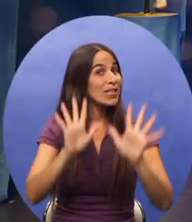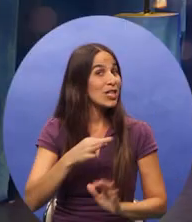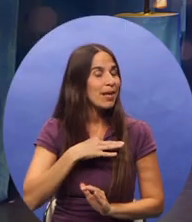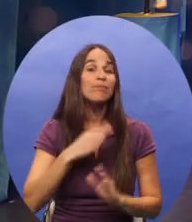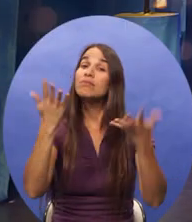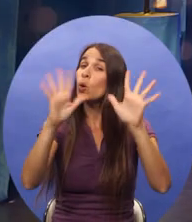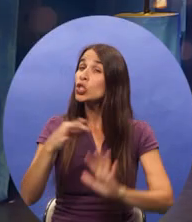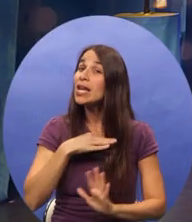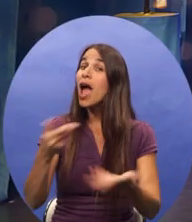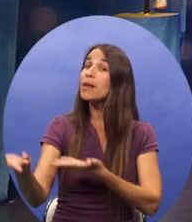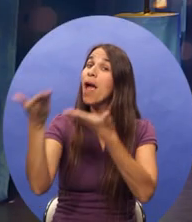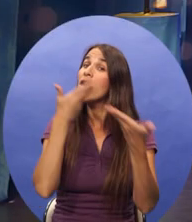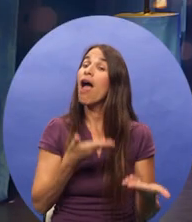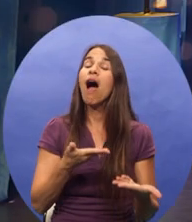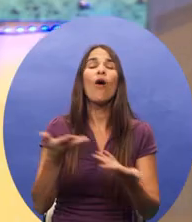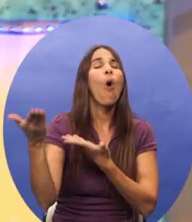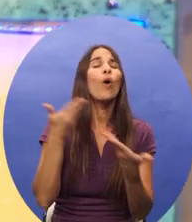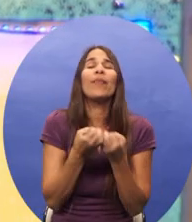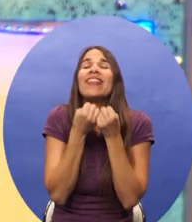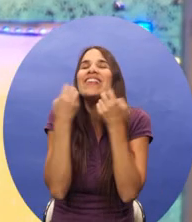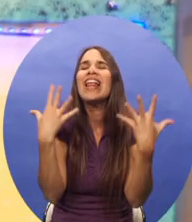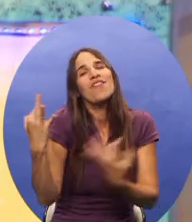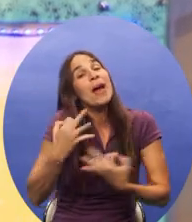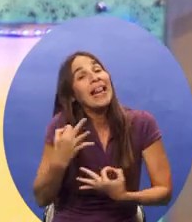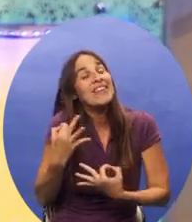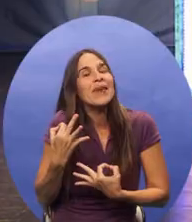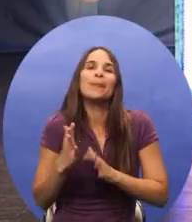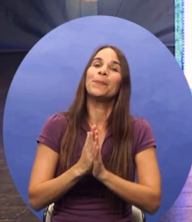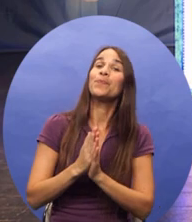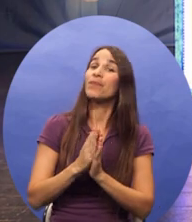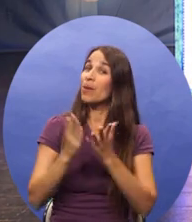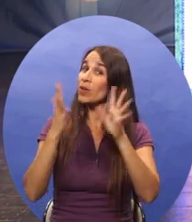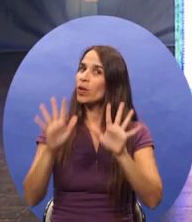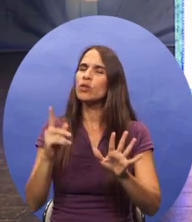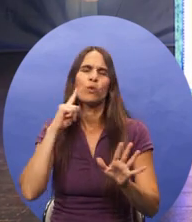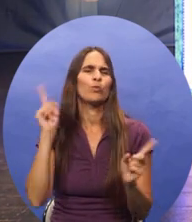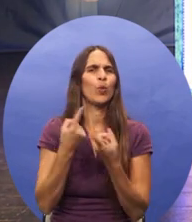שלי. בתוכנית שלי אני מארח אורחים נפלאים ומגניבים. יש כאן...